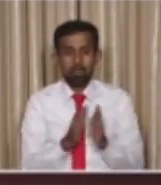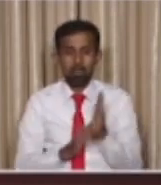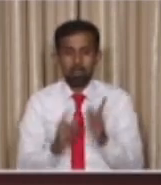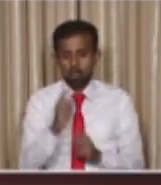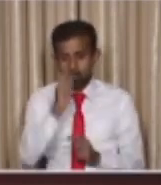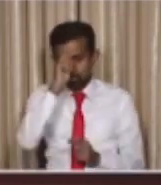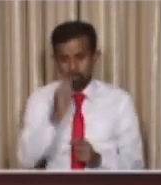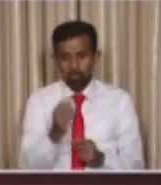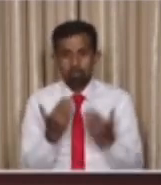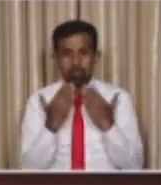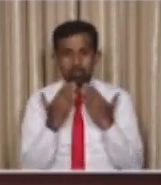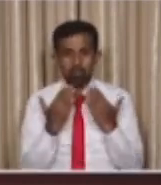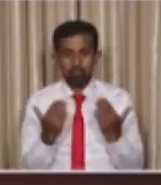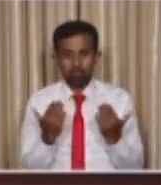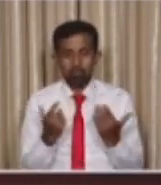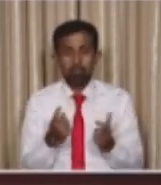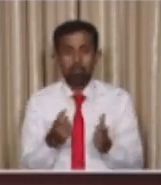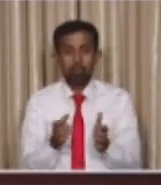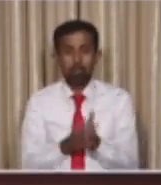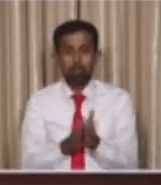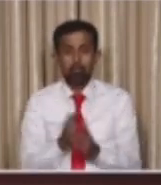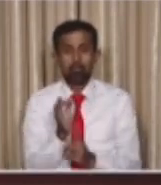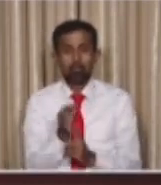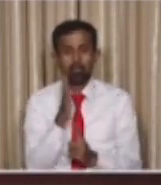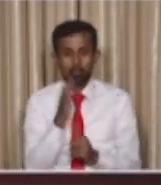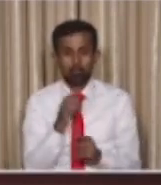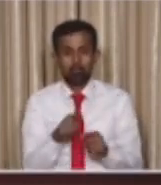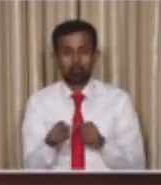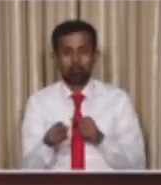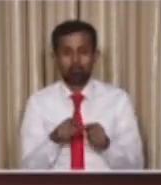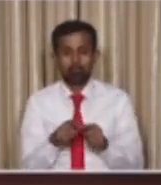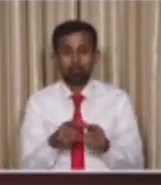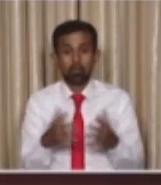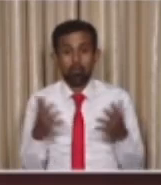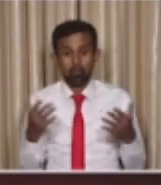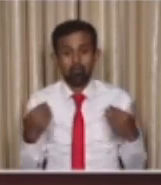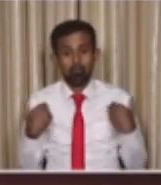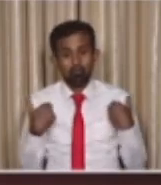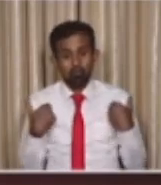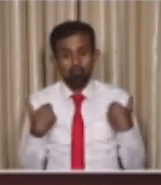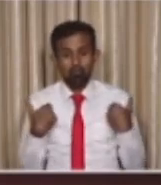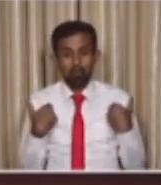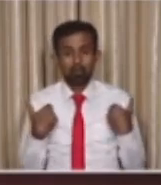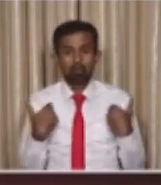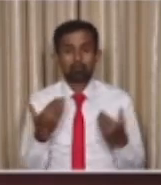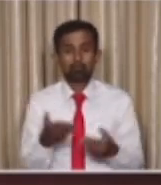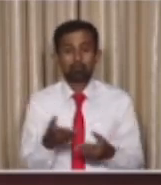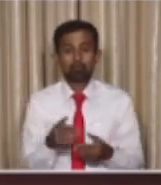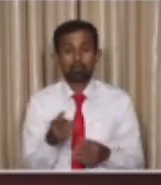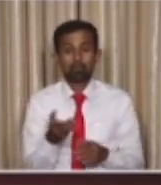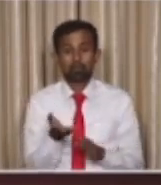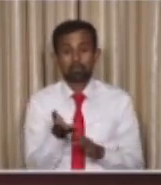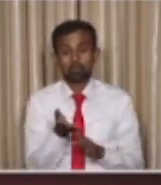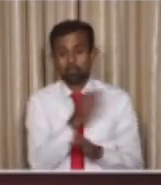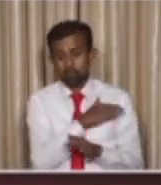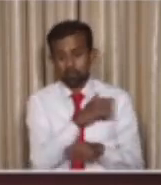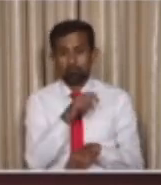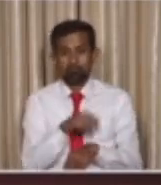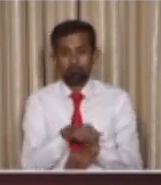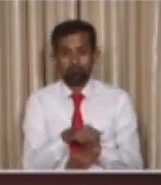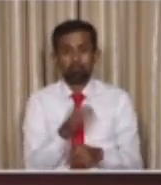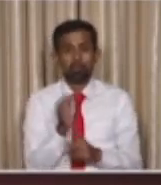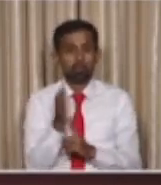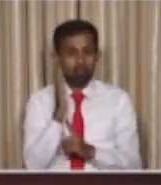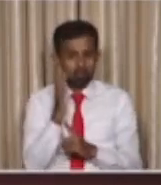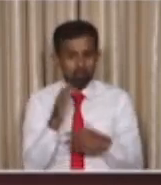ඇමතුමාට ස්තුති කරන්න ඕනේ. එතුමා ගිනුම්කාරක සභාවේ සභාපතිවරයා හැටියට ලොකු කාර්යභාරයක් ඉෂ්ට කරන්න මැදිහත් වෙනවා. එතුමා ගිය කාල පරිච්ඡේද